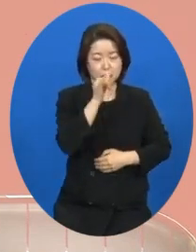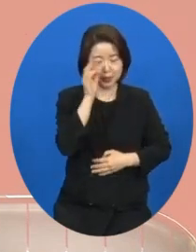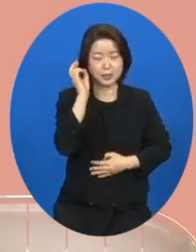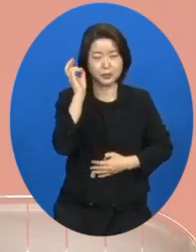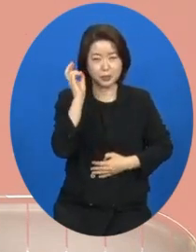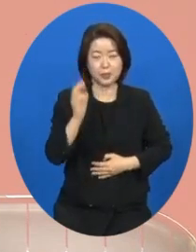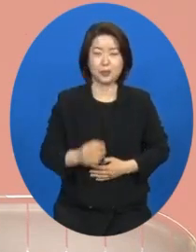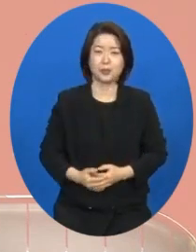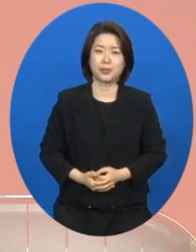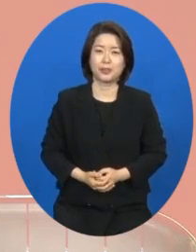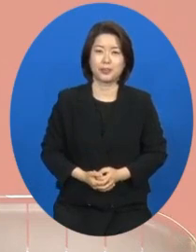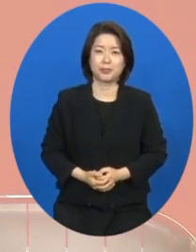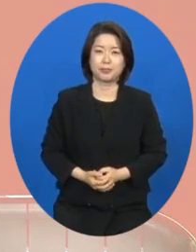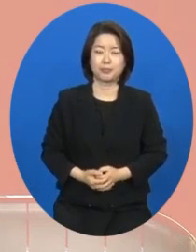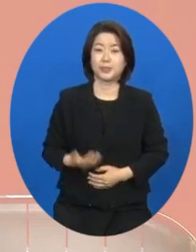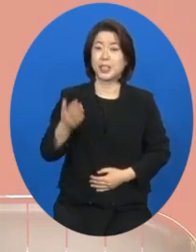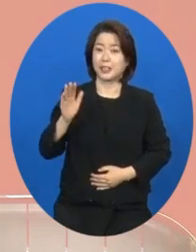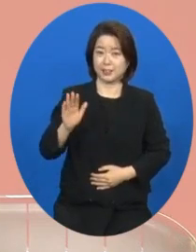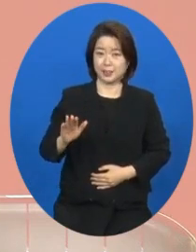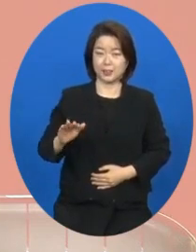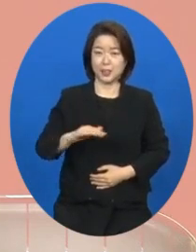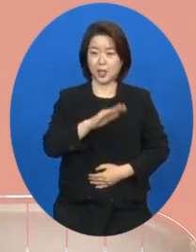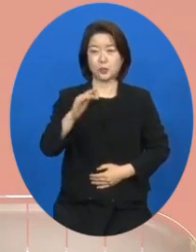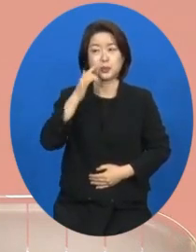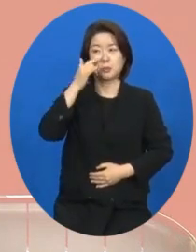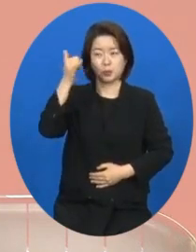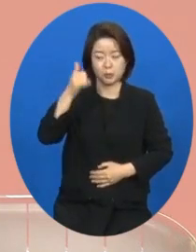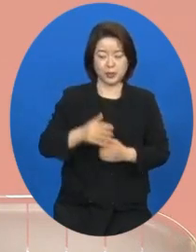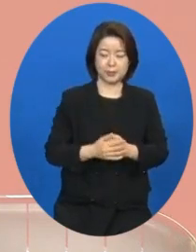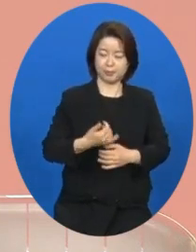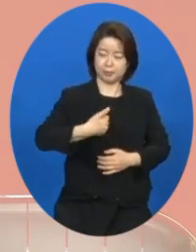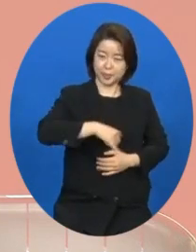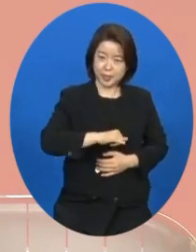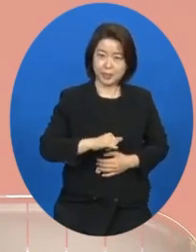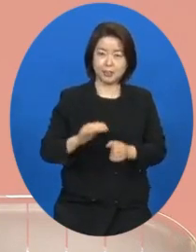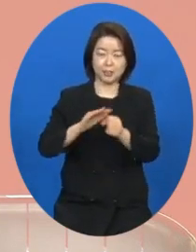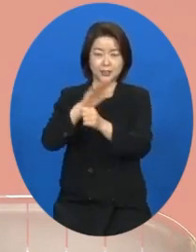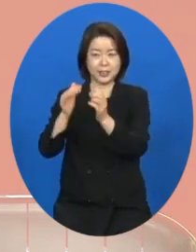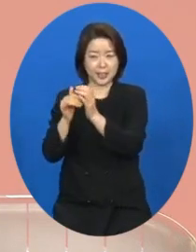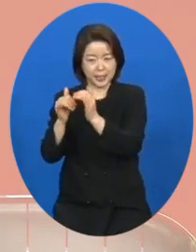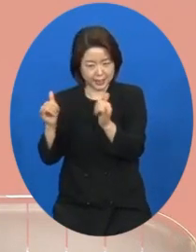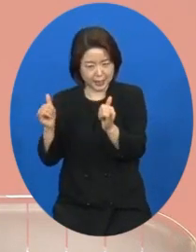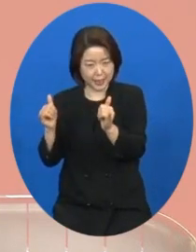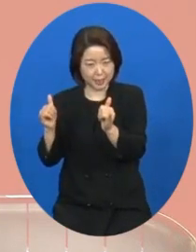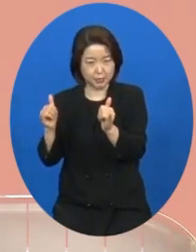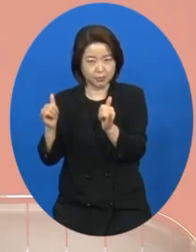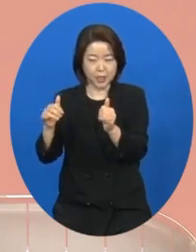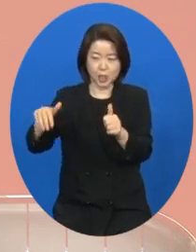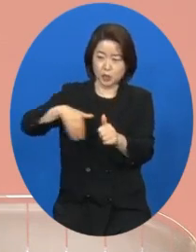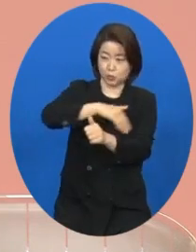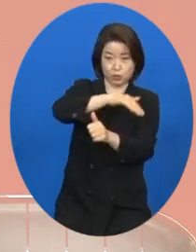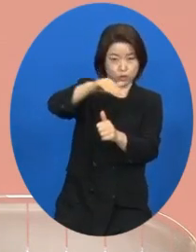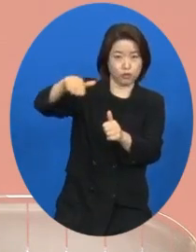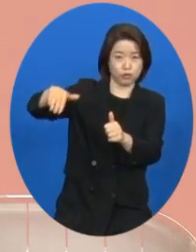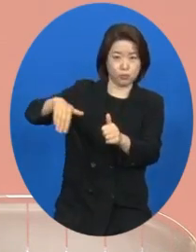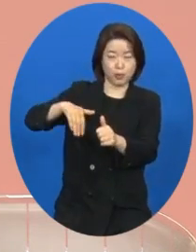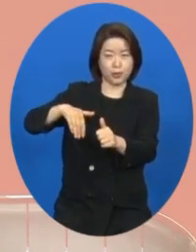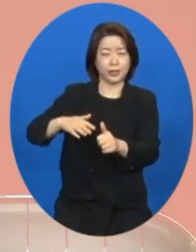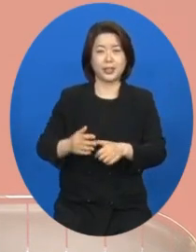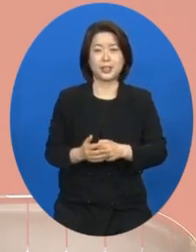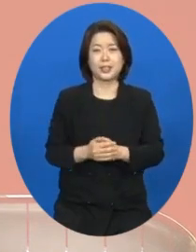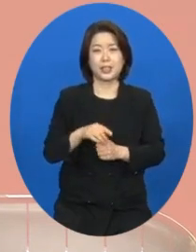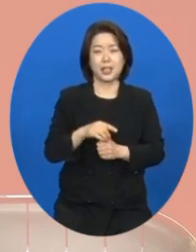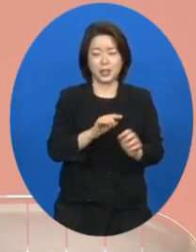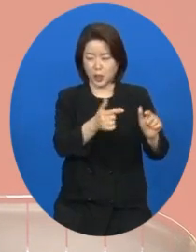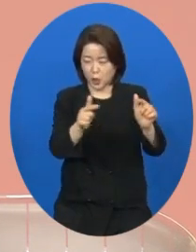거고요. 그러나 우리 부모님과 자녀들 또 사랑하는 사람들 우리 주변에는